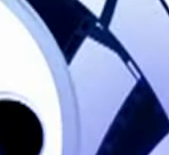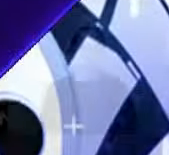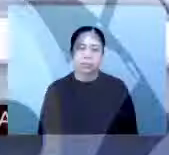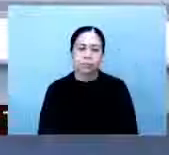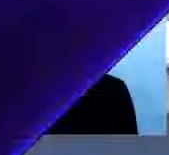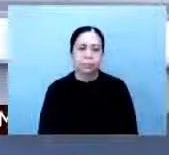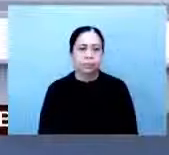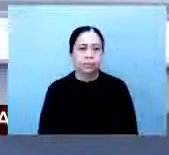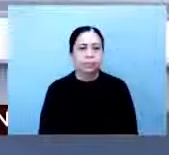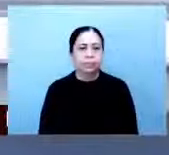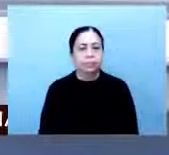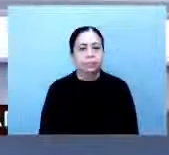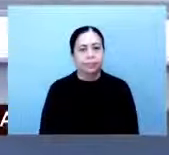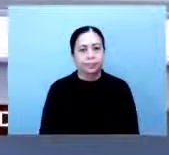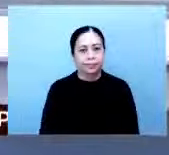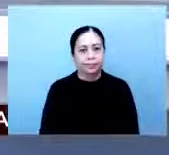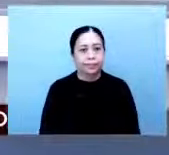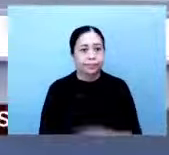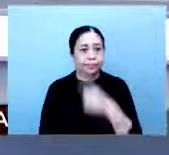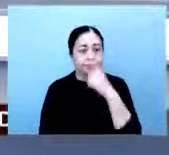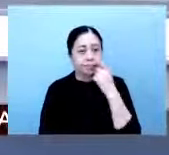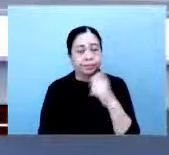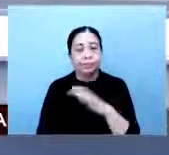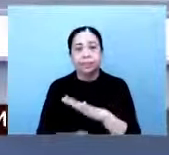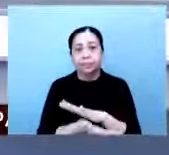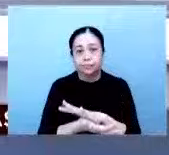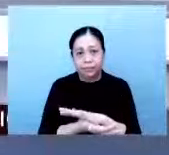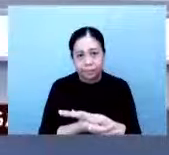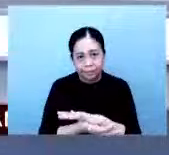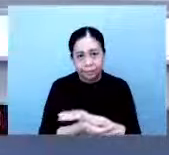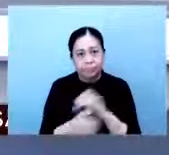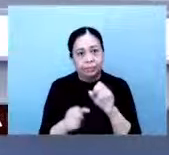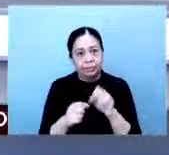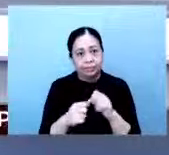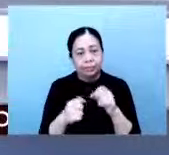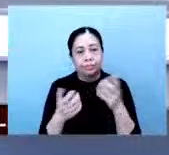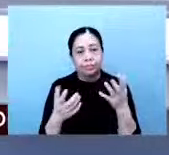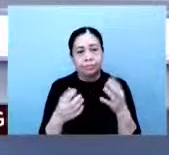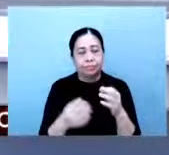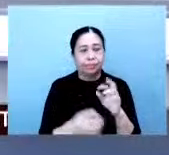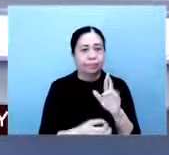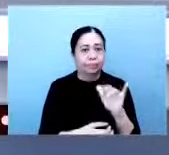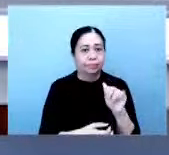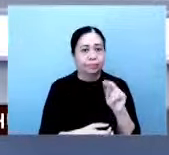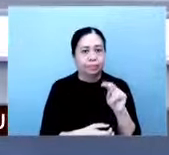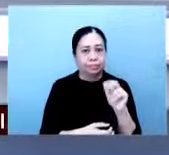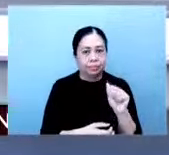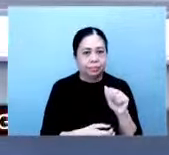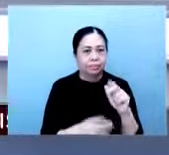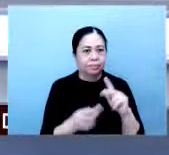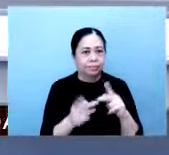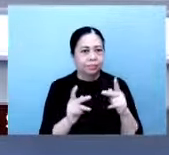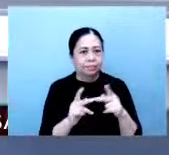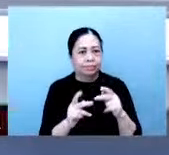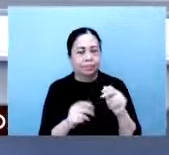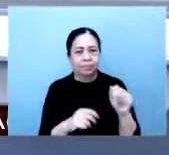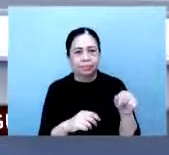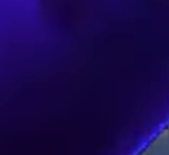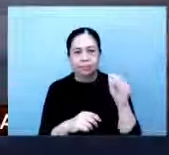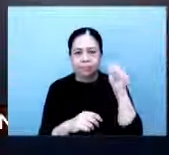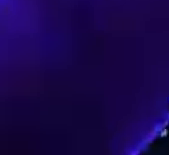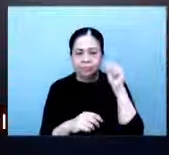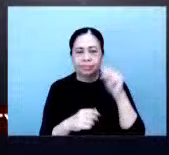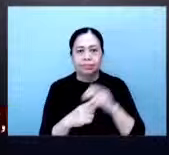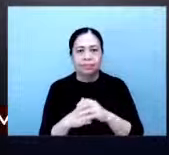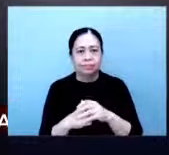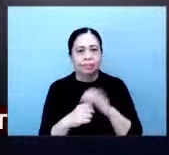5 dahil sa pandemic kaya nag-settle ang singer na si rihan sa partner niyang si ASAP Rocky yan